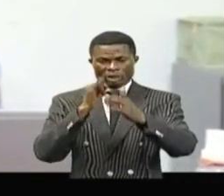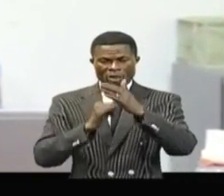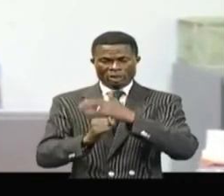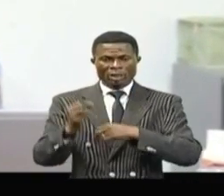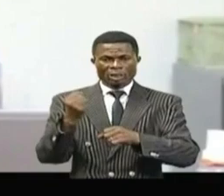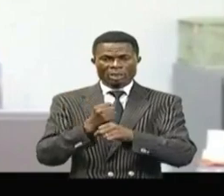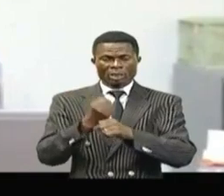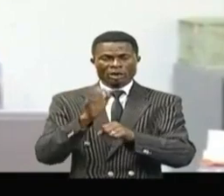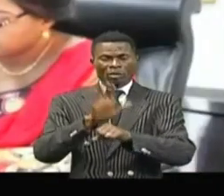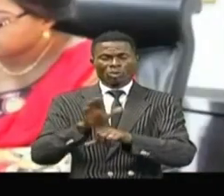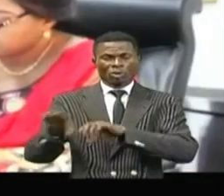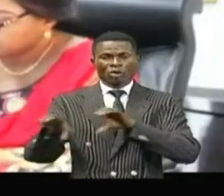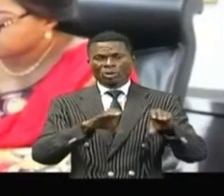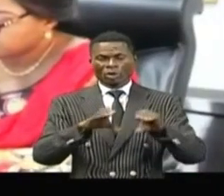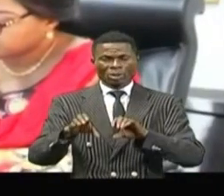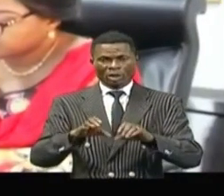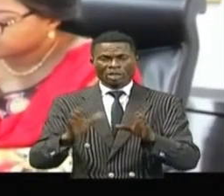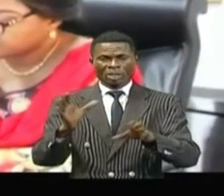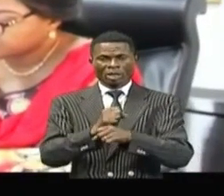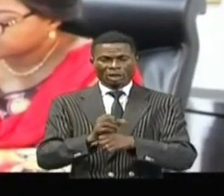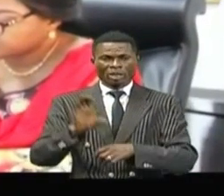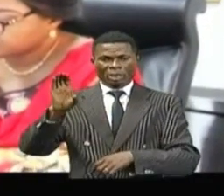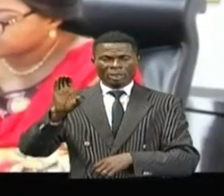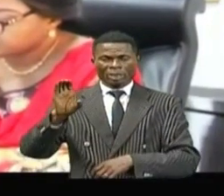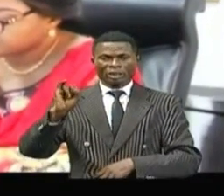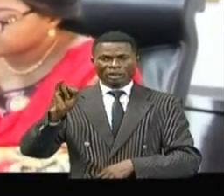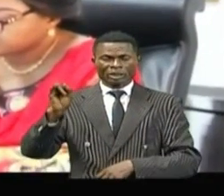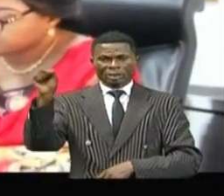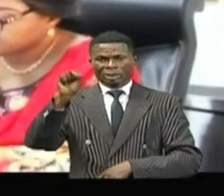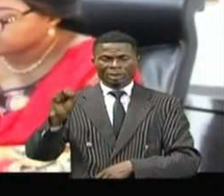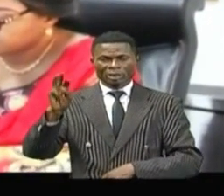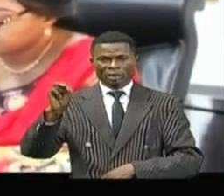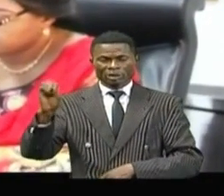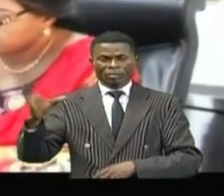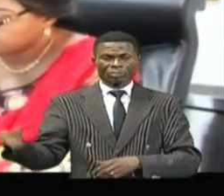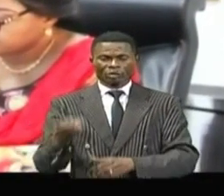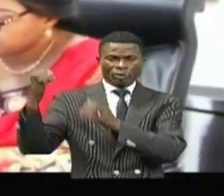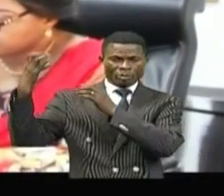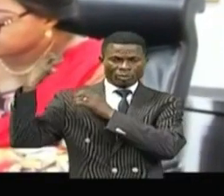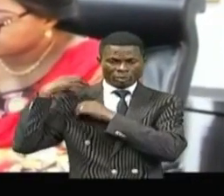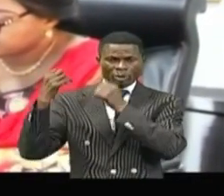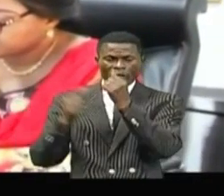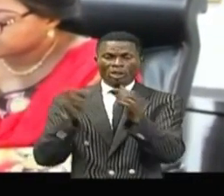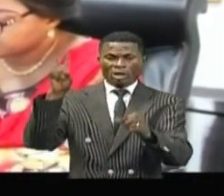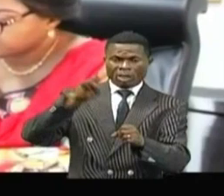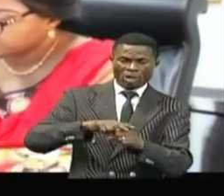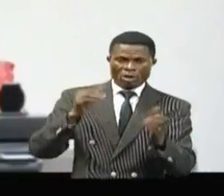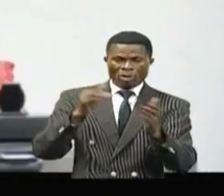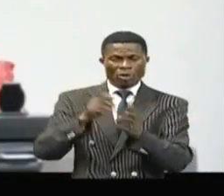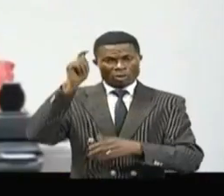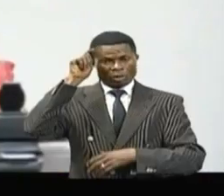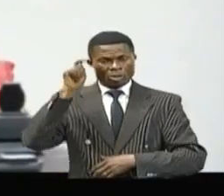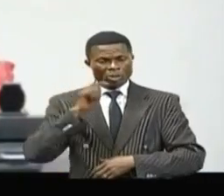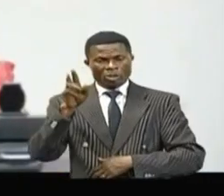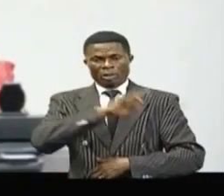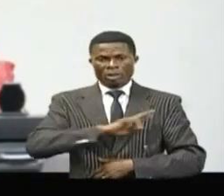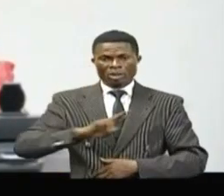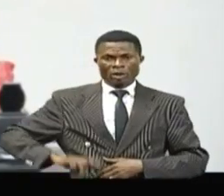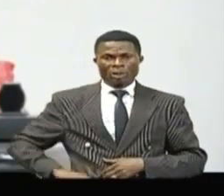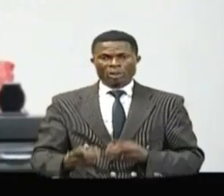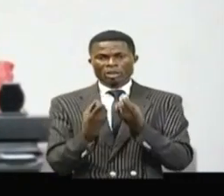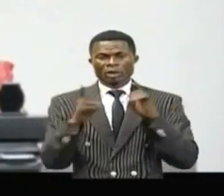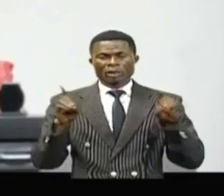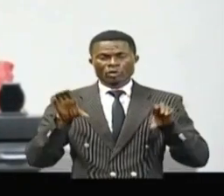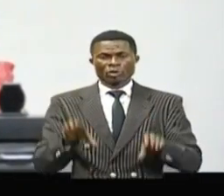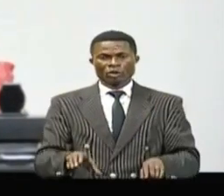services multisectoriels en sigle CSM, de prise en charge de survivants de violences basées sur le genre en République démocratique